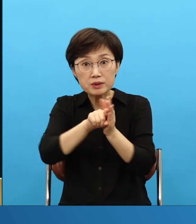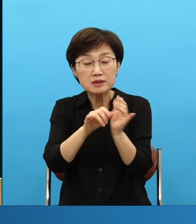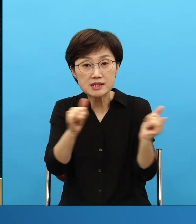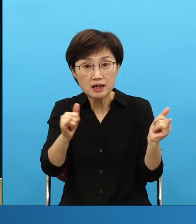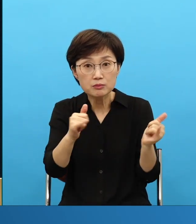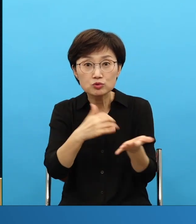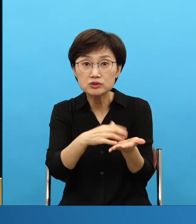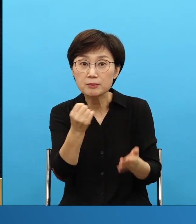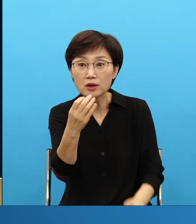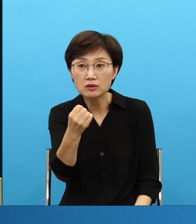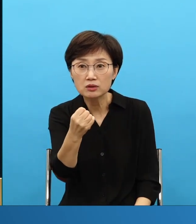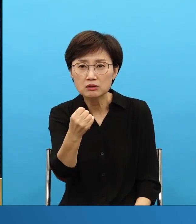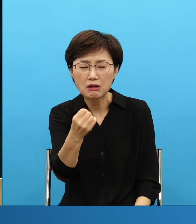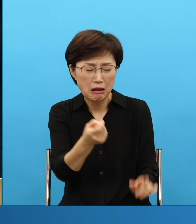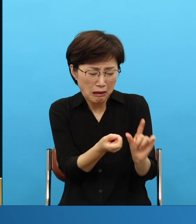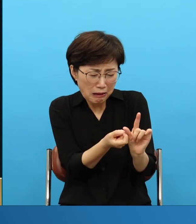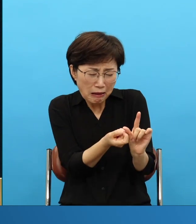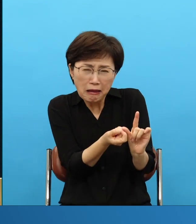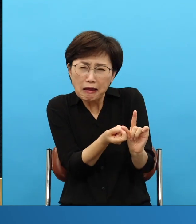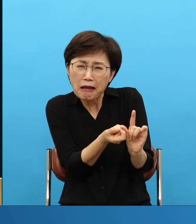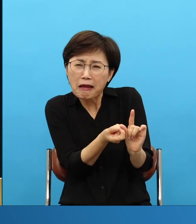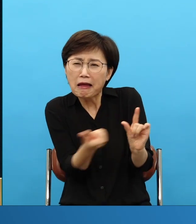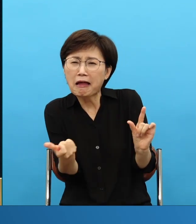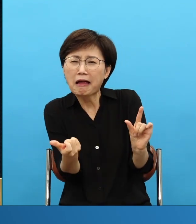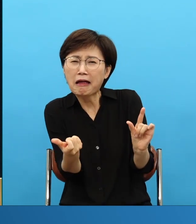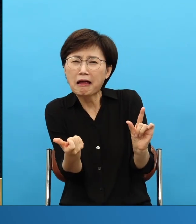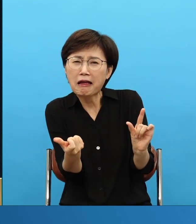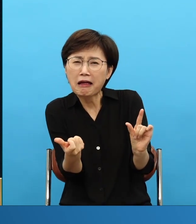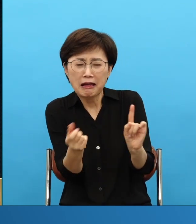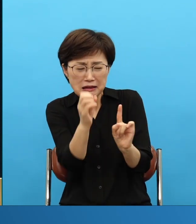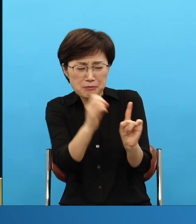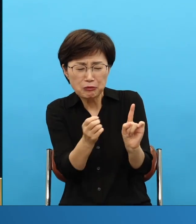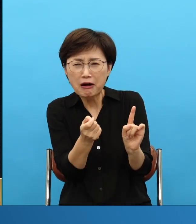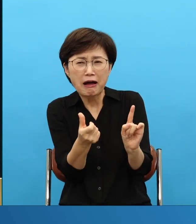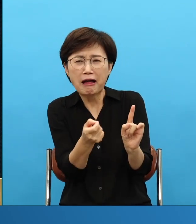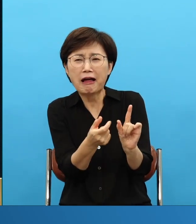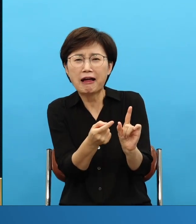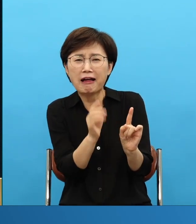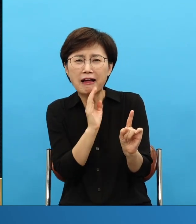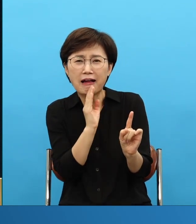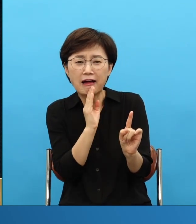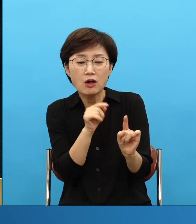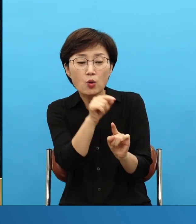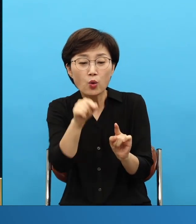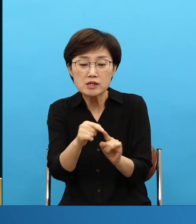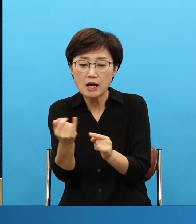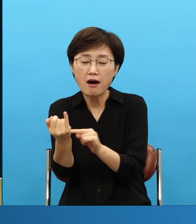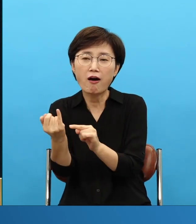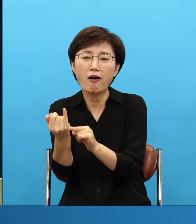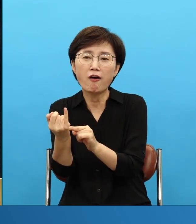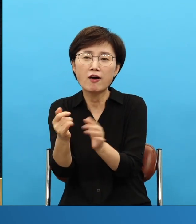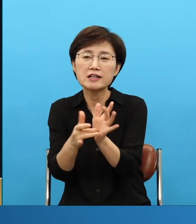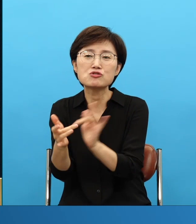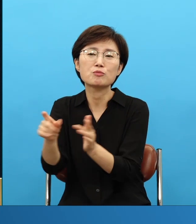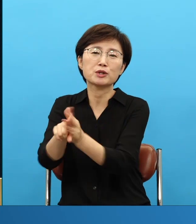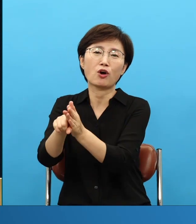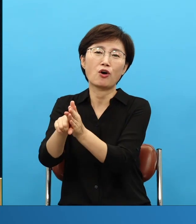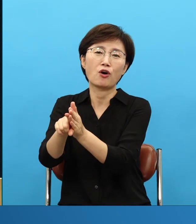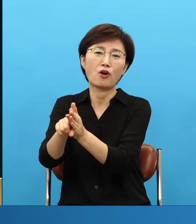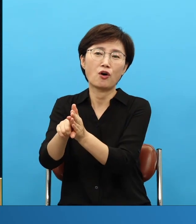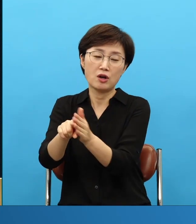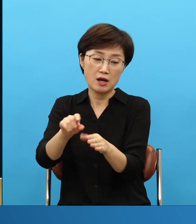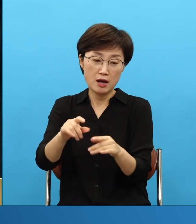1%. 거기에서 방송으로 복음 전하는 거예요. But there, the gospel is being preached to the broadcast. 어떻게 우리